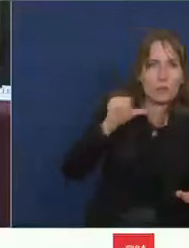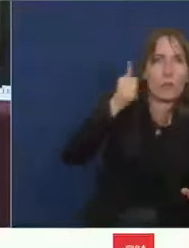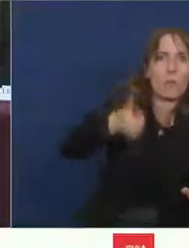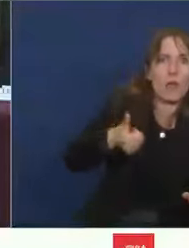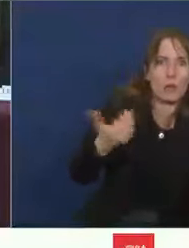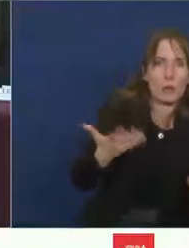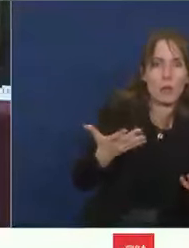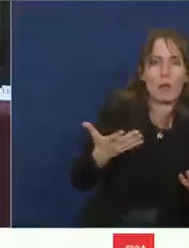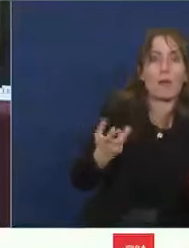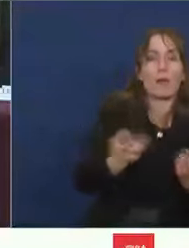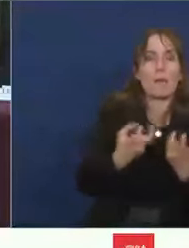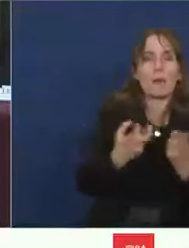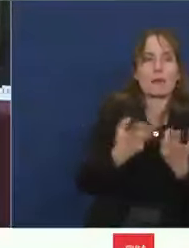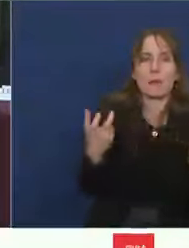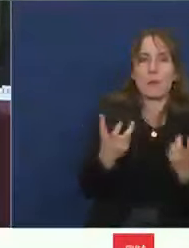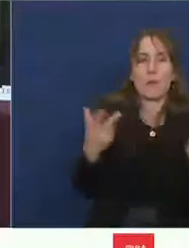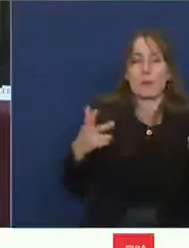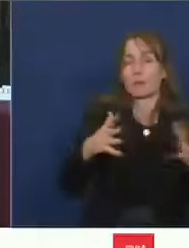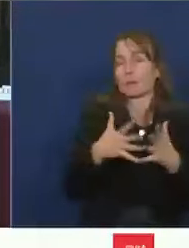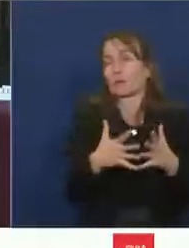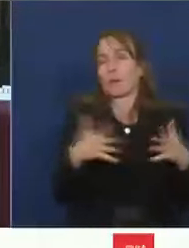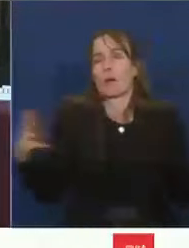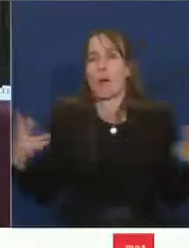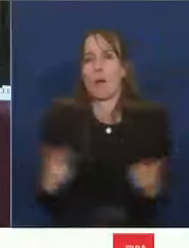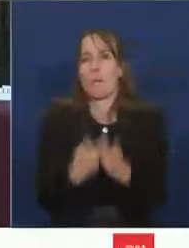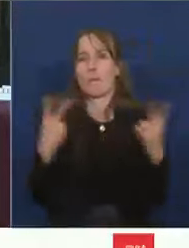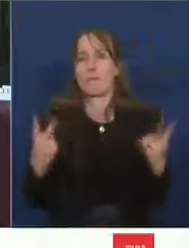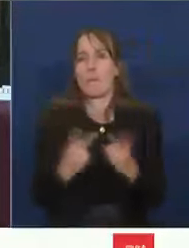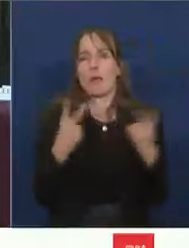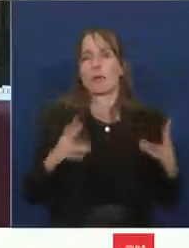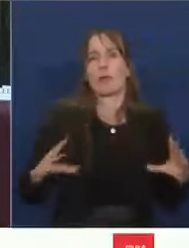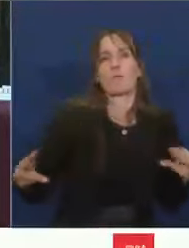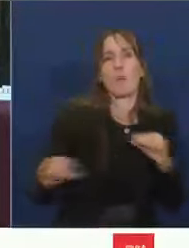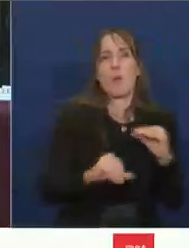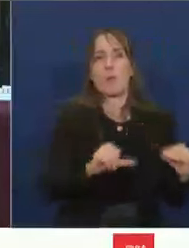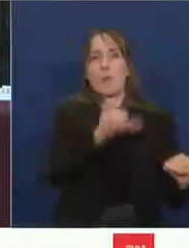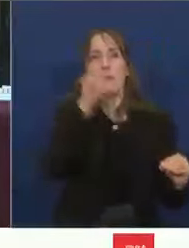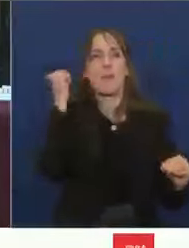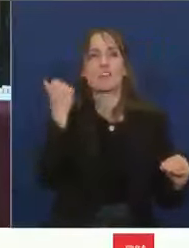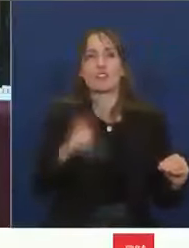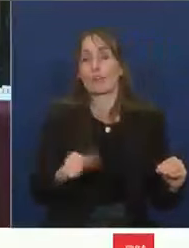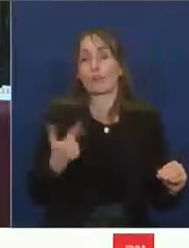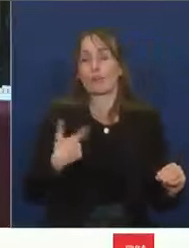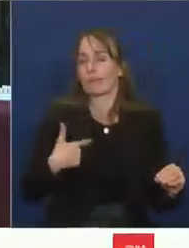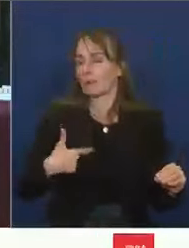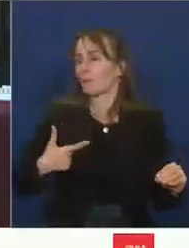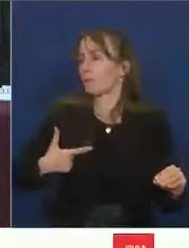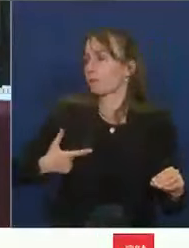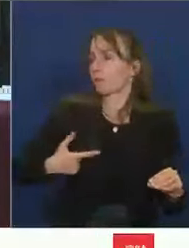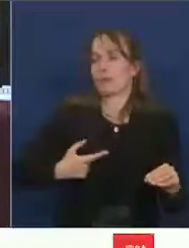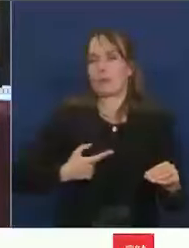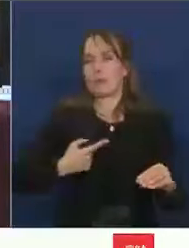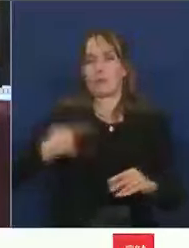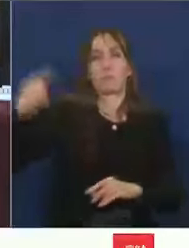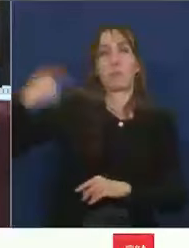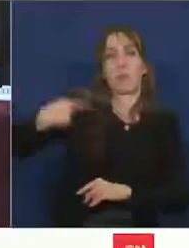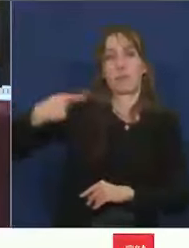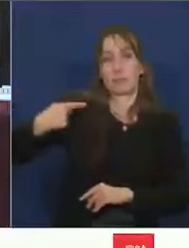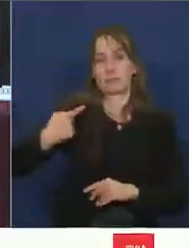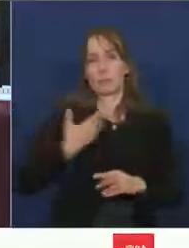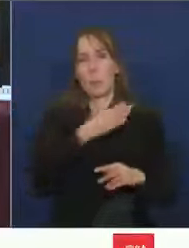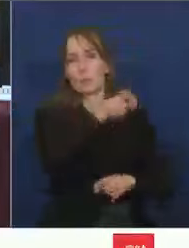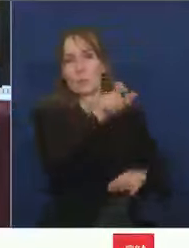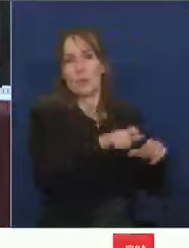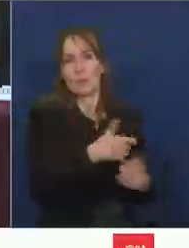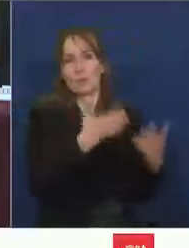urbain du peuple belge que vous avez adroitement imposé au détriment de la remise en eau? Les riverains, nous aviez-vous dit